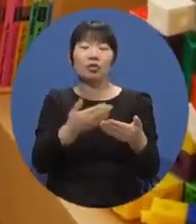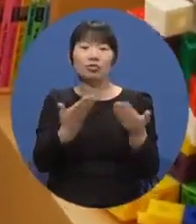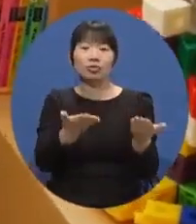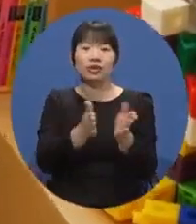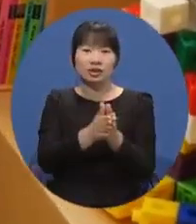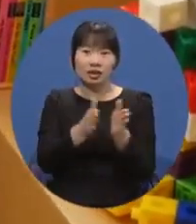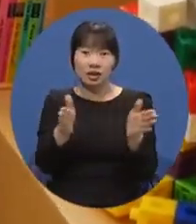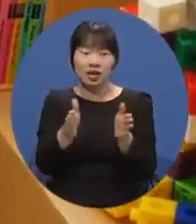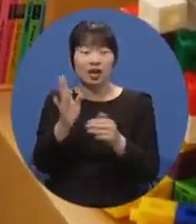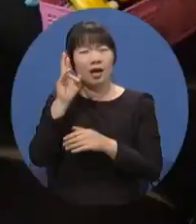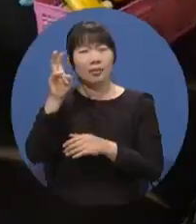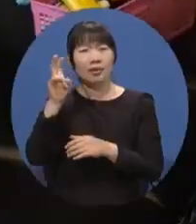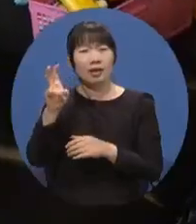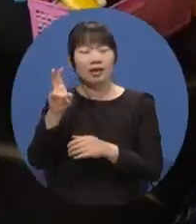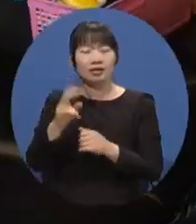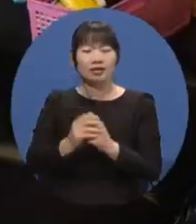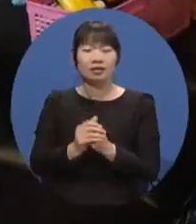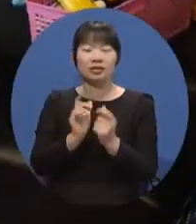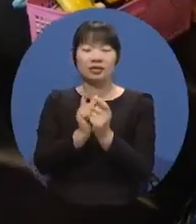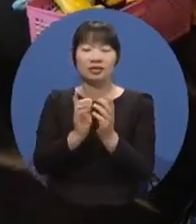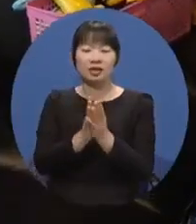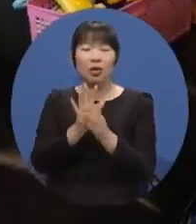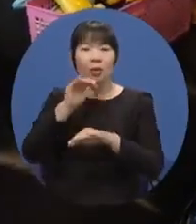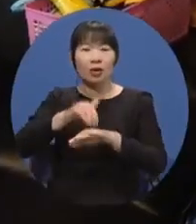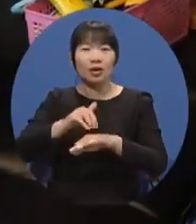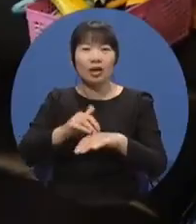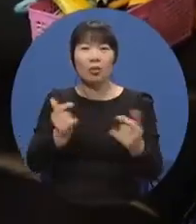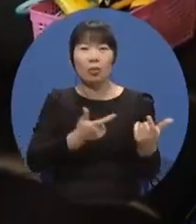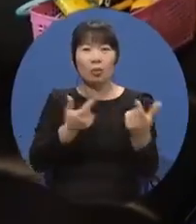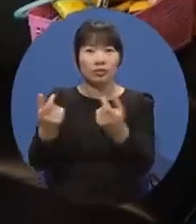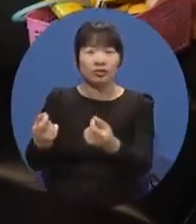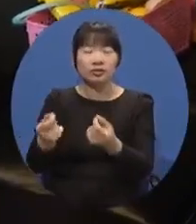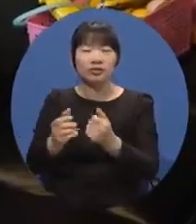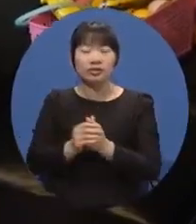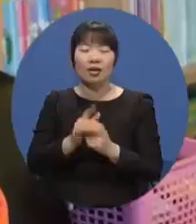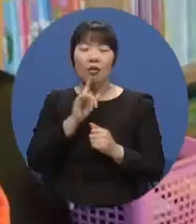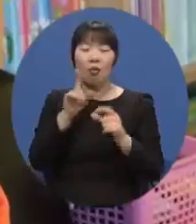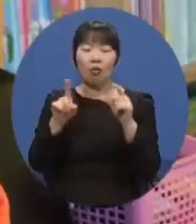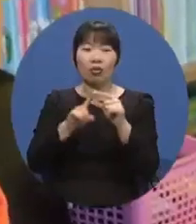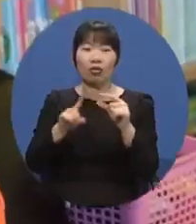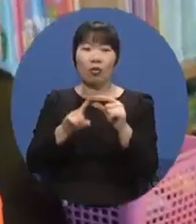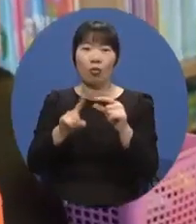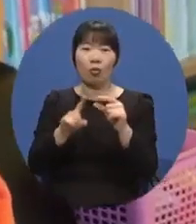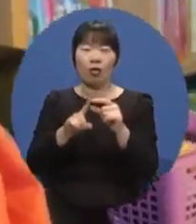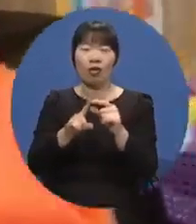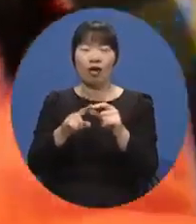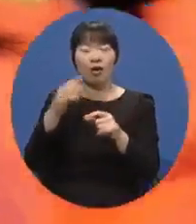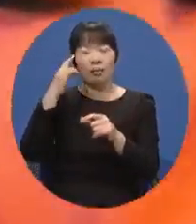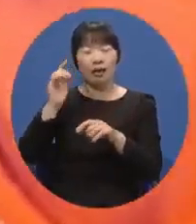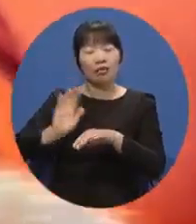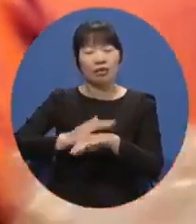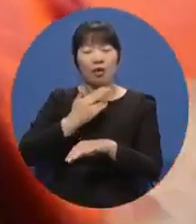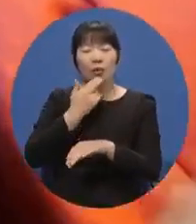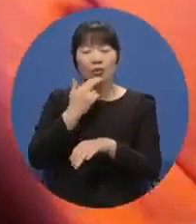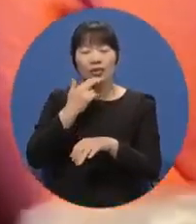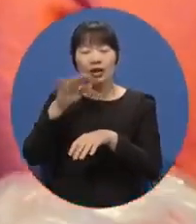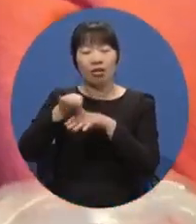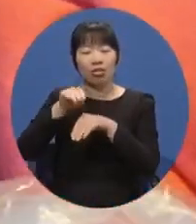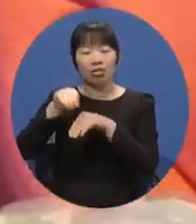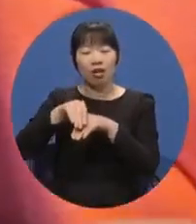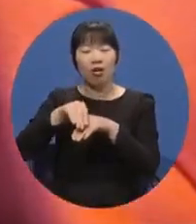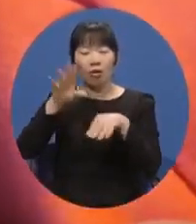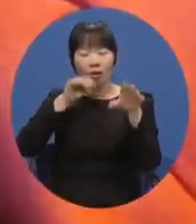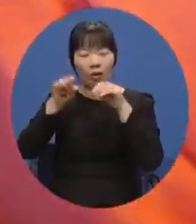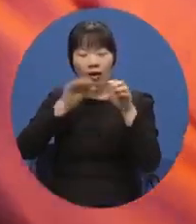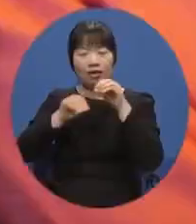근데 아마 그 시기가 모든 그 언어를 아주 편견 없이 받아들이는 그 시기인 것